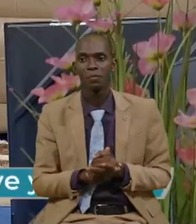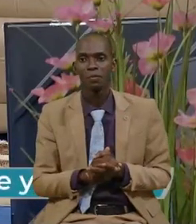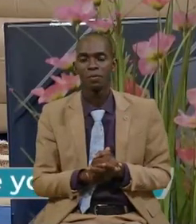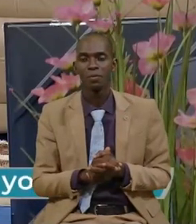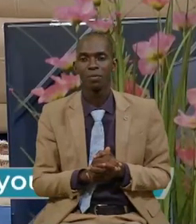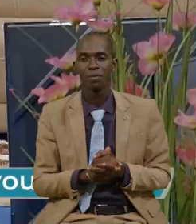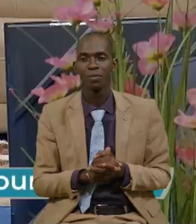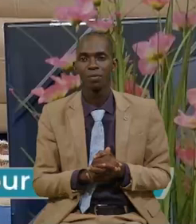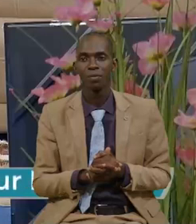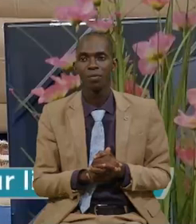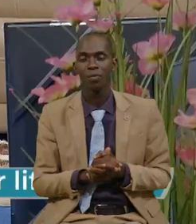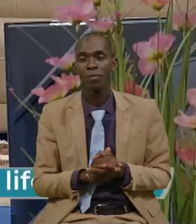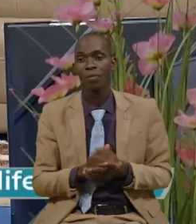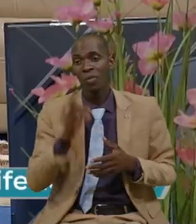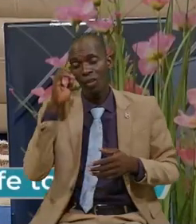on vous attend.